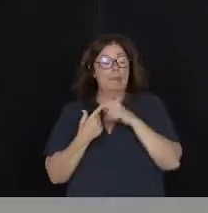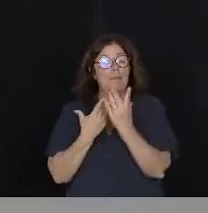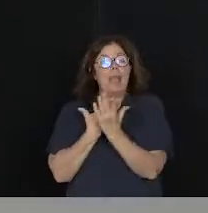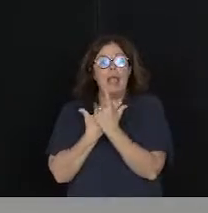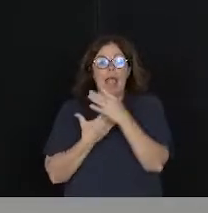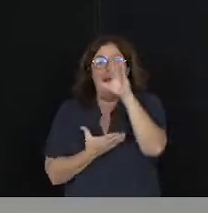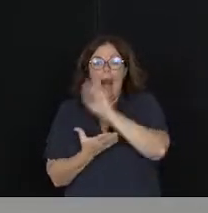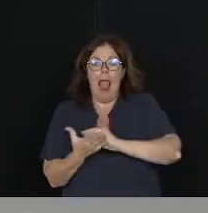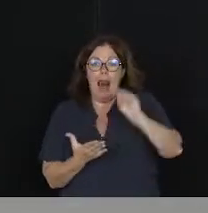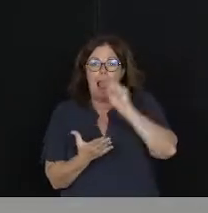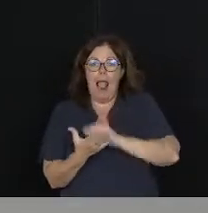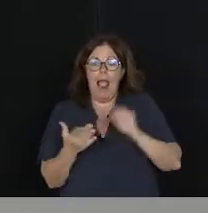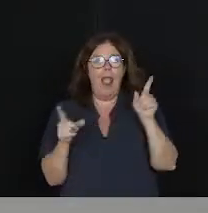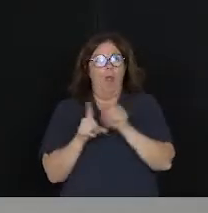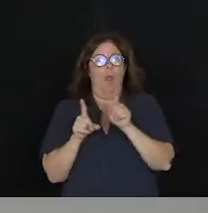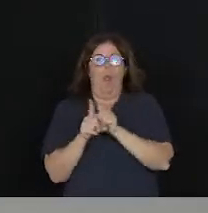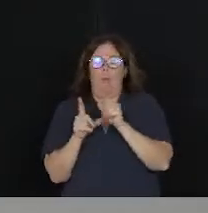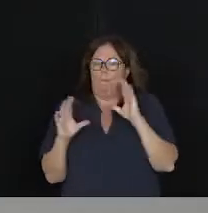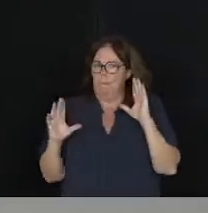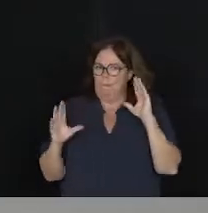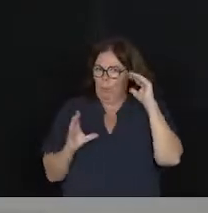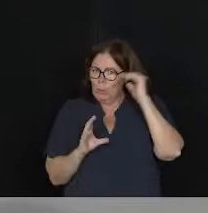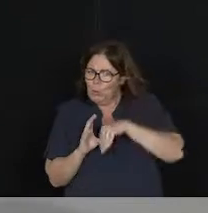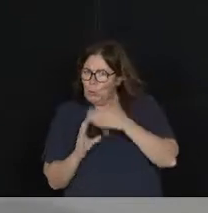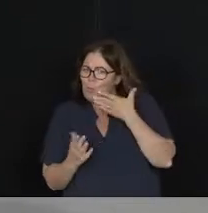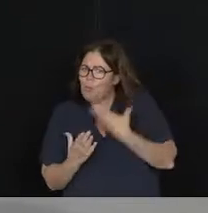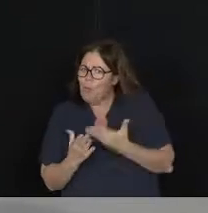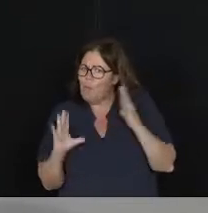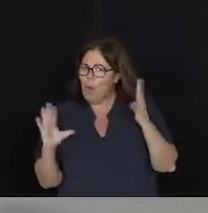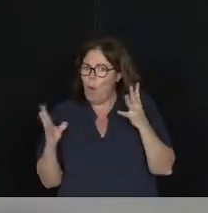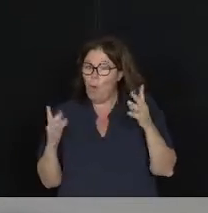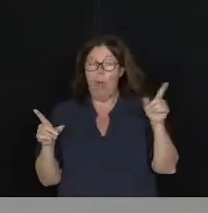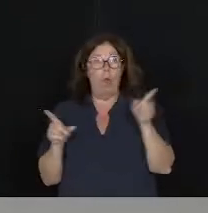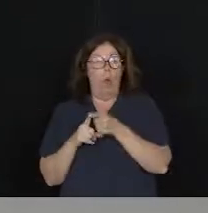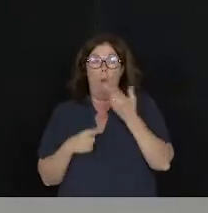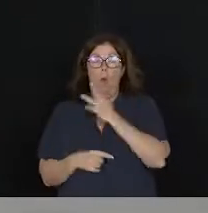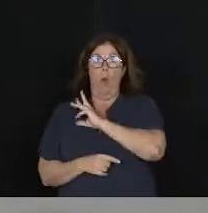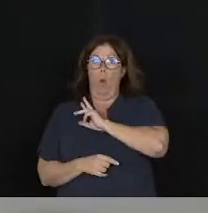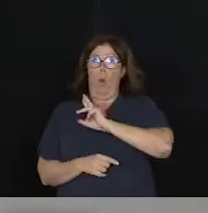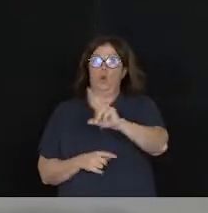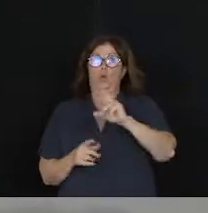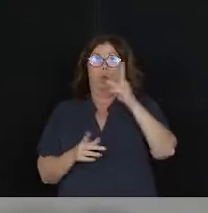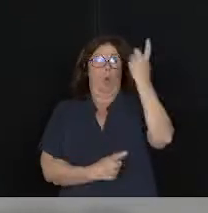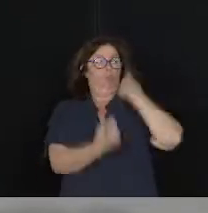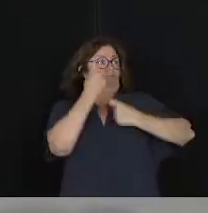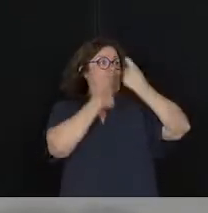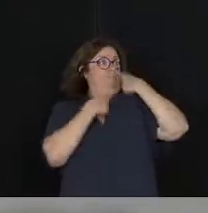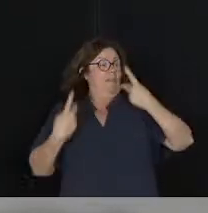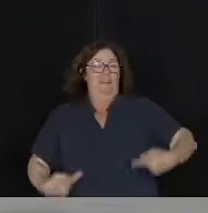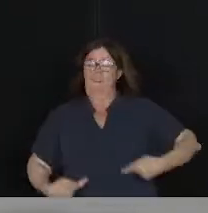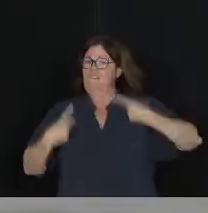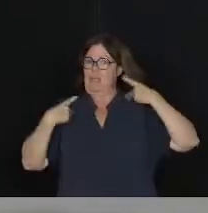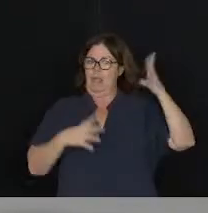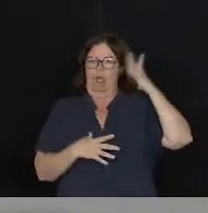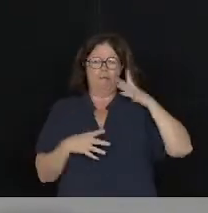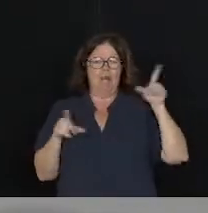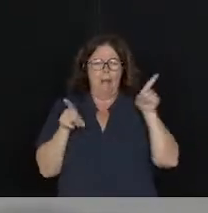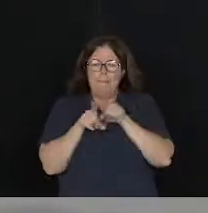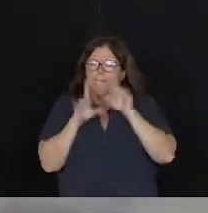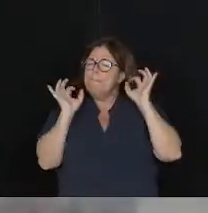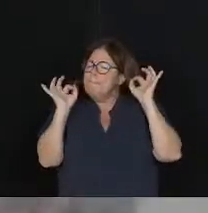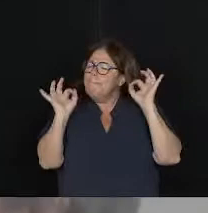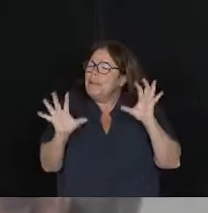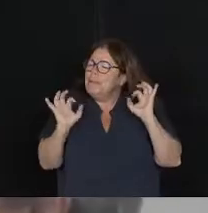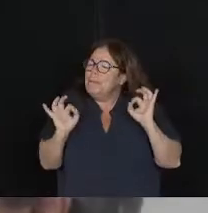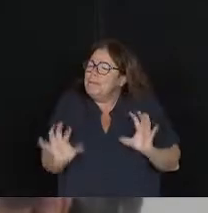de la guerre passe par la reprise presque à l'identique de la vie passée qui devient atemporelle, immuable. L'idée